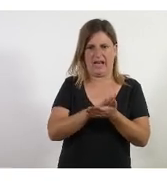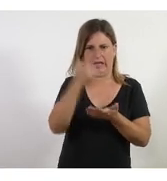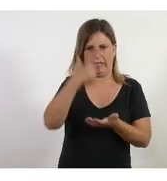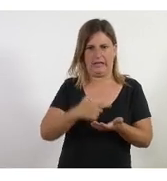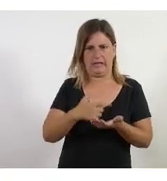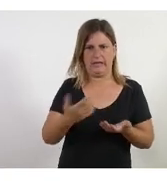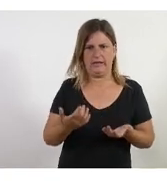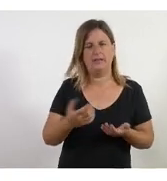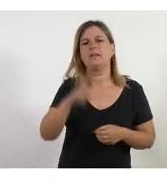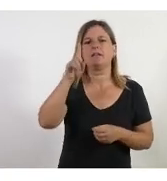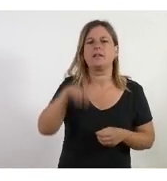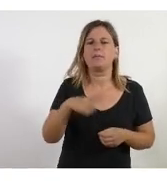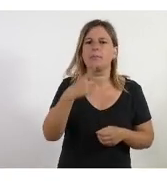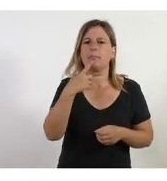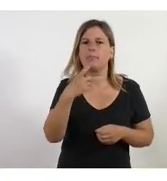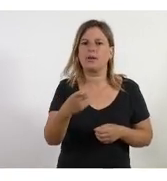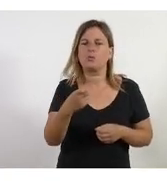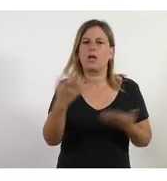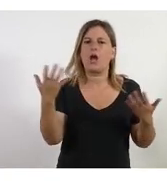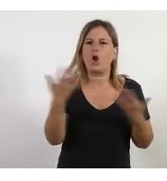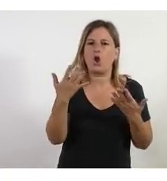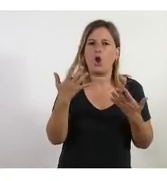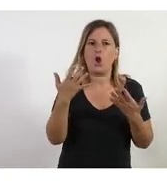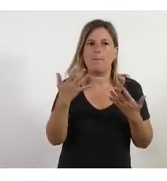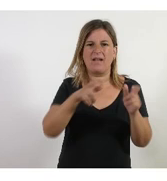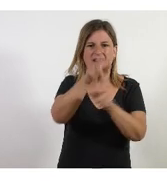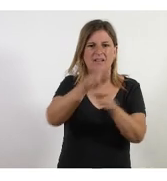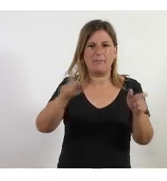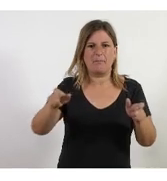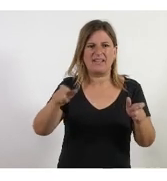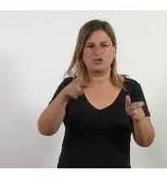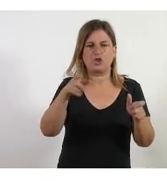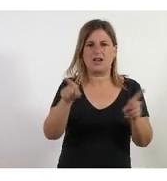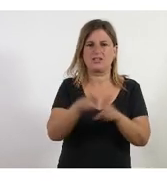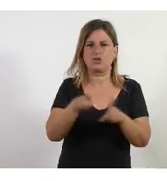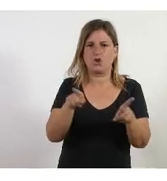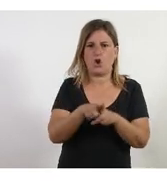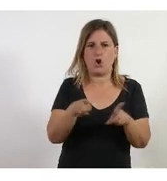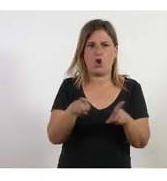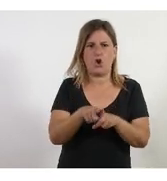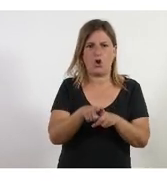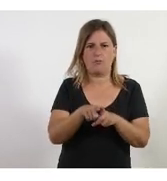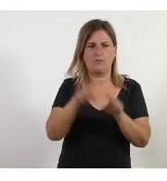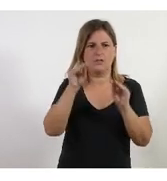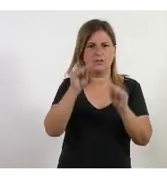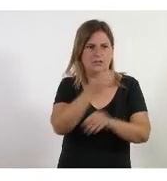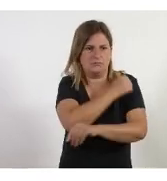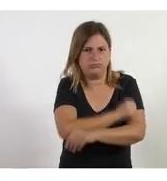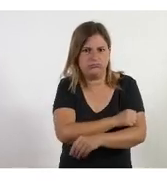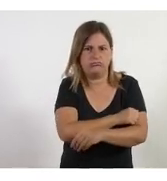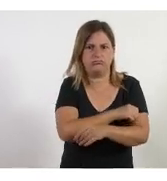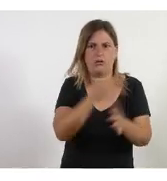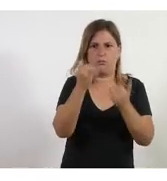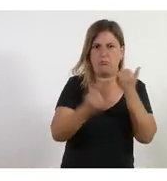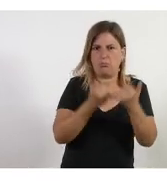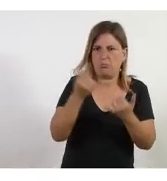temps ens pregunta com passar energia en aquelles persones que potser estan passant dificultats econòmiques, que